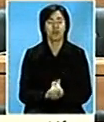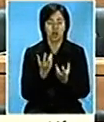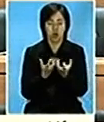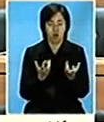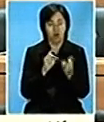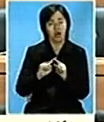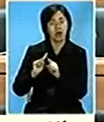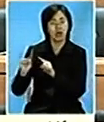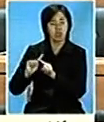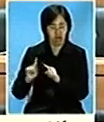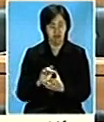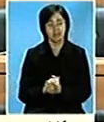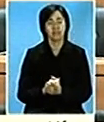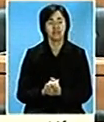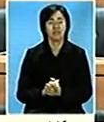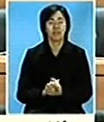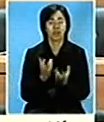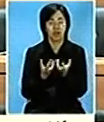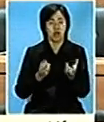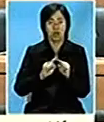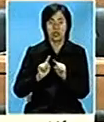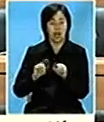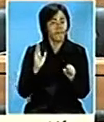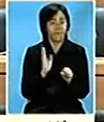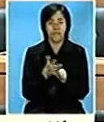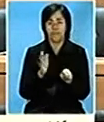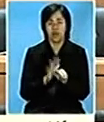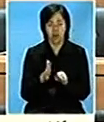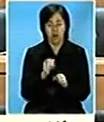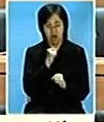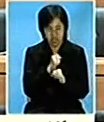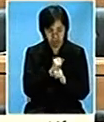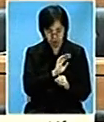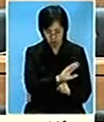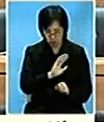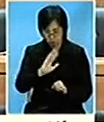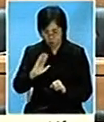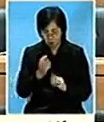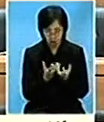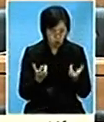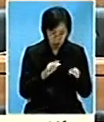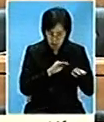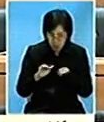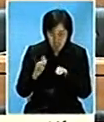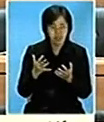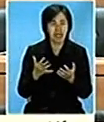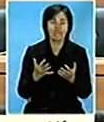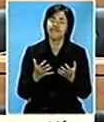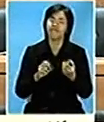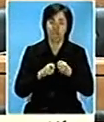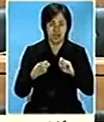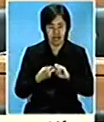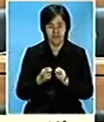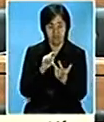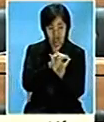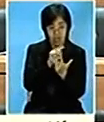ของแต่ละหน่วยงานเนี่ยนะครับไม่เพียงพอกับสิ่งที่เขาทำให้เขาใน3กรมนี้เป็นหน่วยง